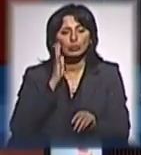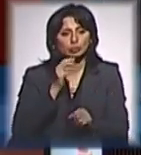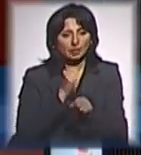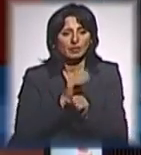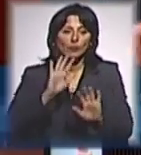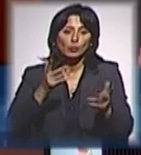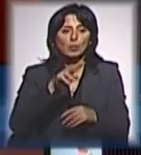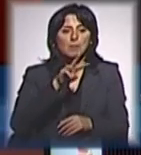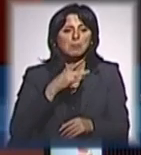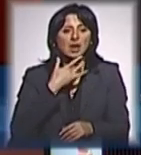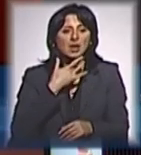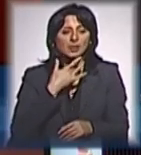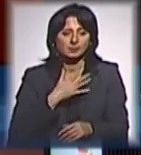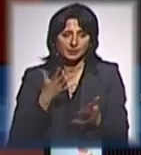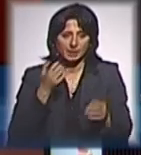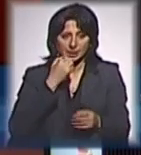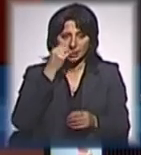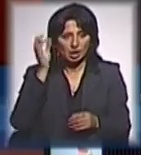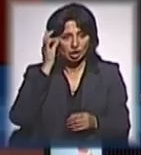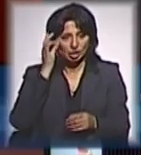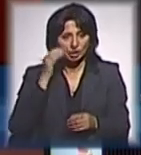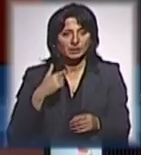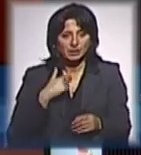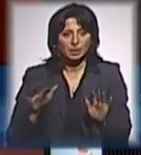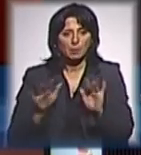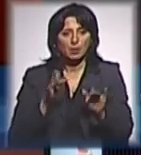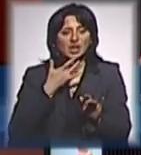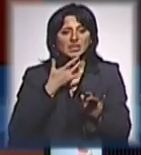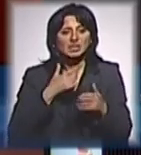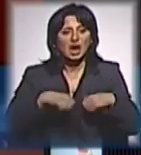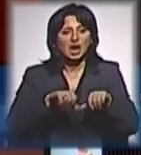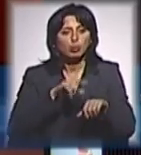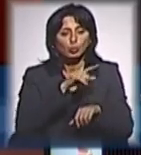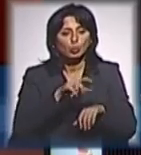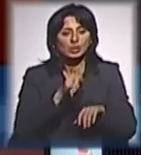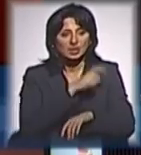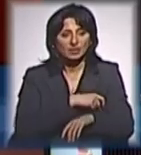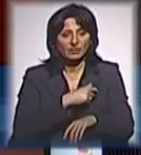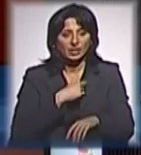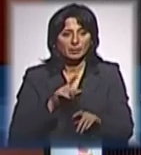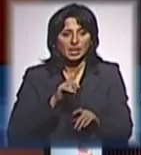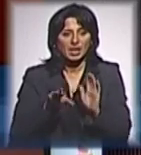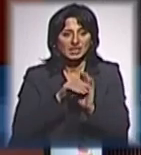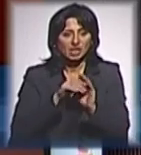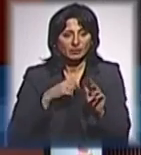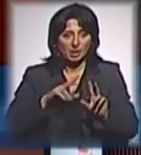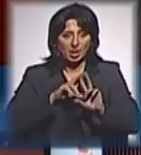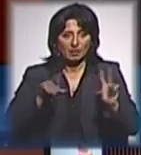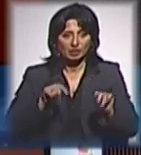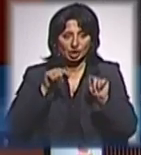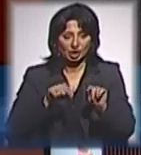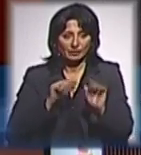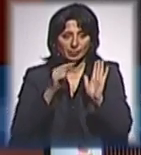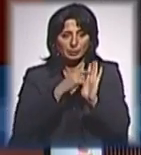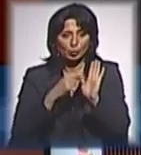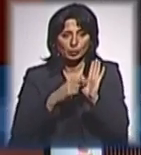აგირჩევენ მერად. ძალიან დიდი მადლობა რომ შემახსენეთ. მე ვარ მოქმედი საკრებულოს წევრი და იმასთან ერთად თუ რა საარჩევნო დაპირებებს გავცემთ, იქვე